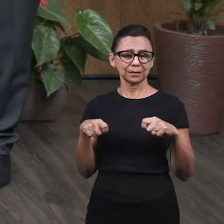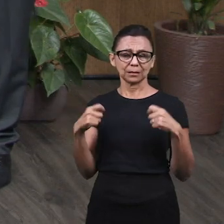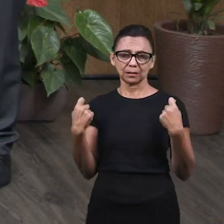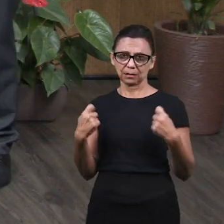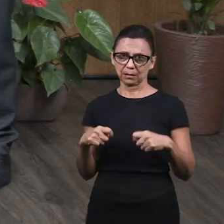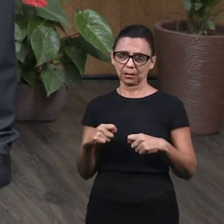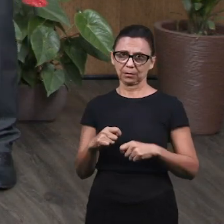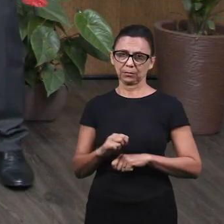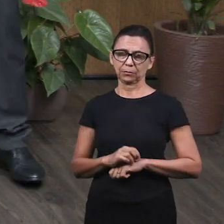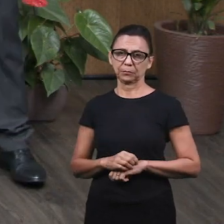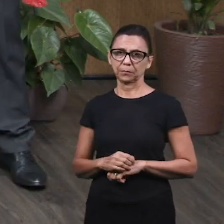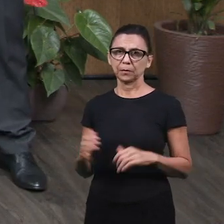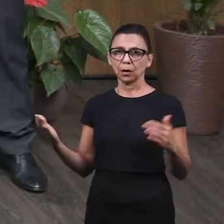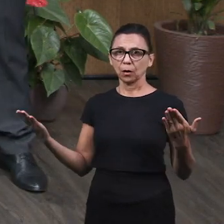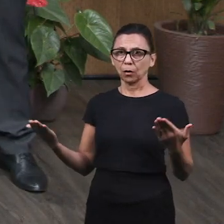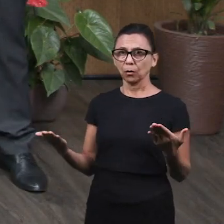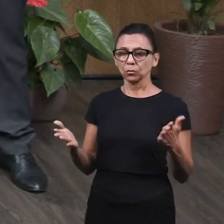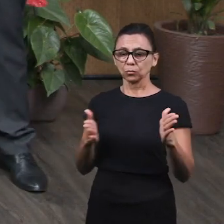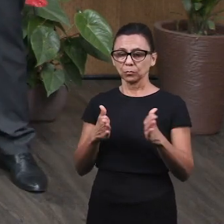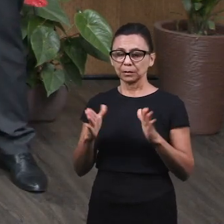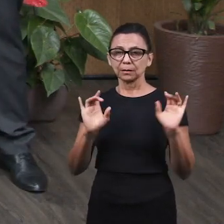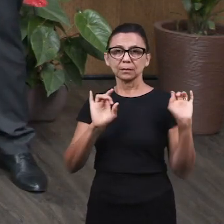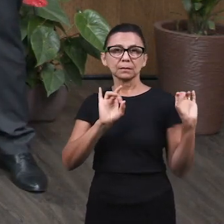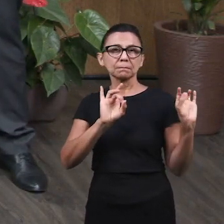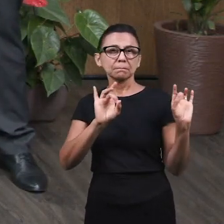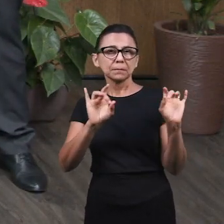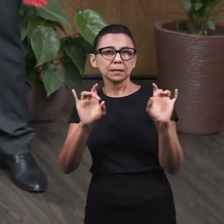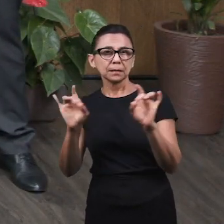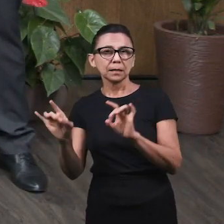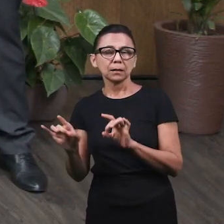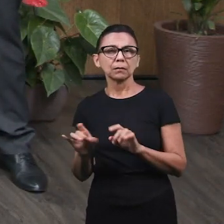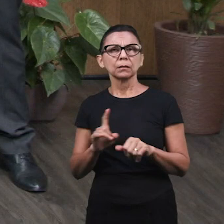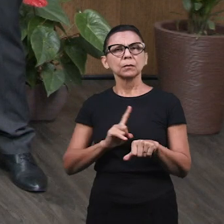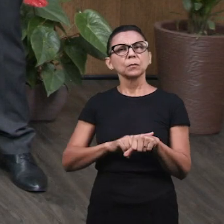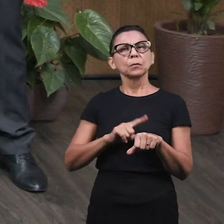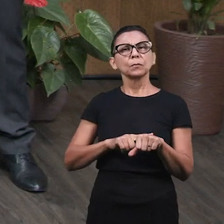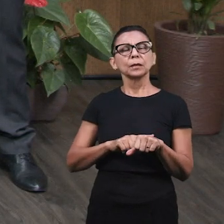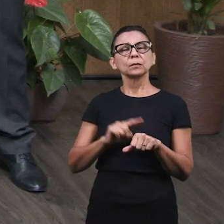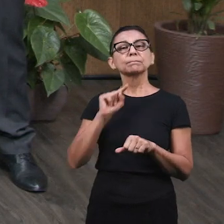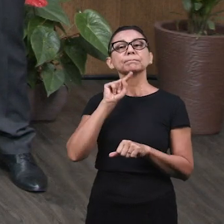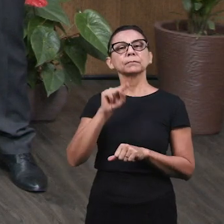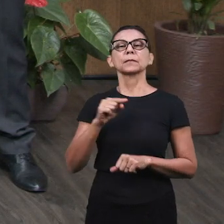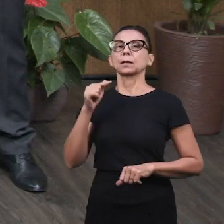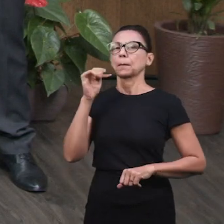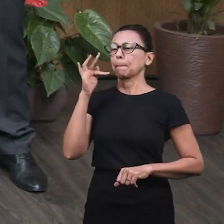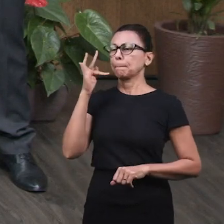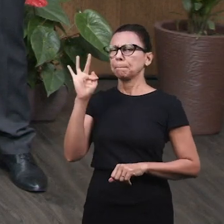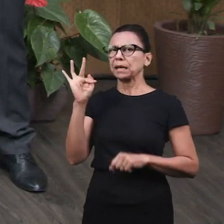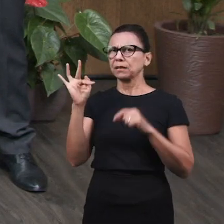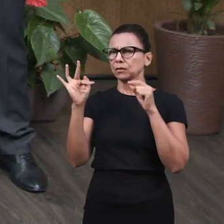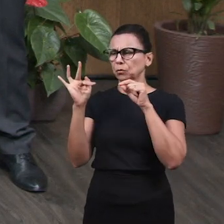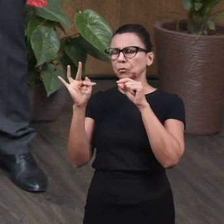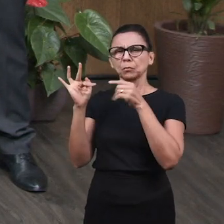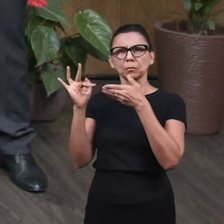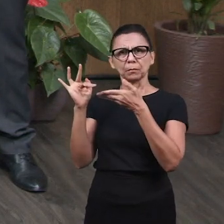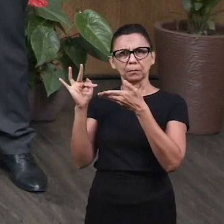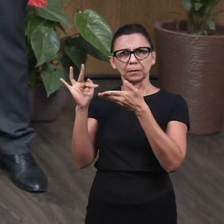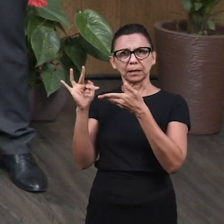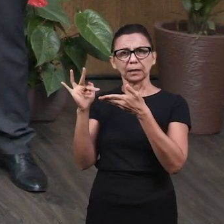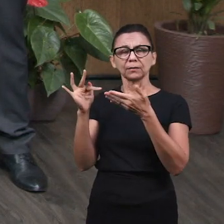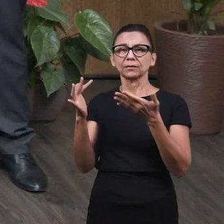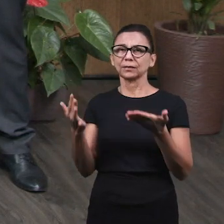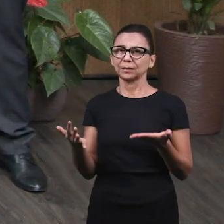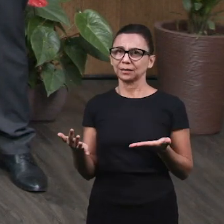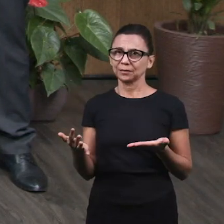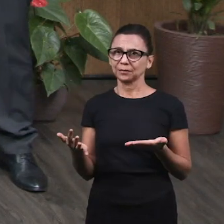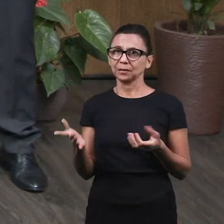Nous sommes en train de vivre un moment spécial, qui est le temps du bientôt, le